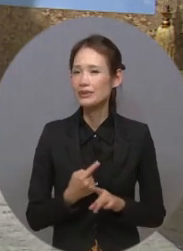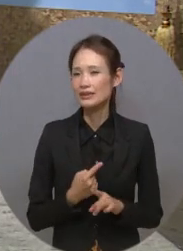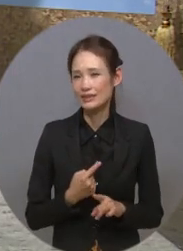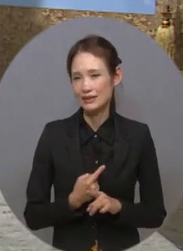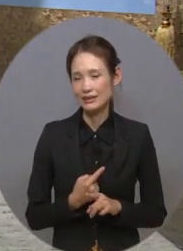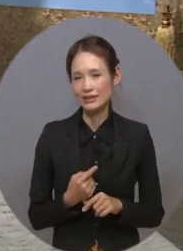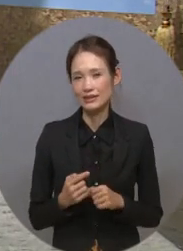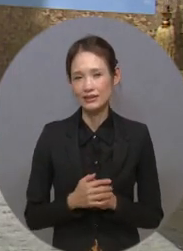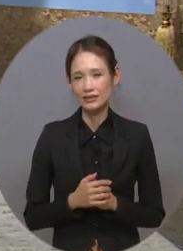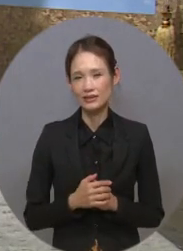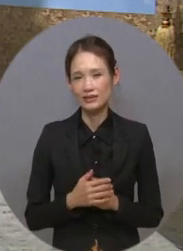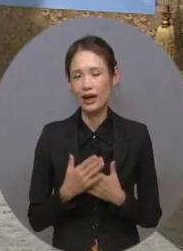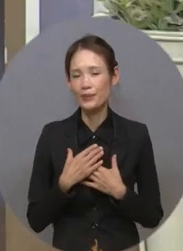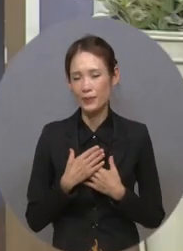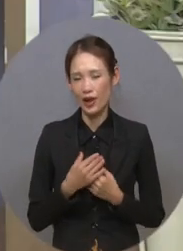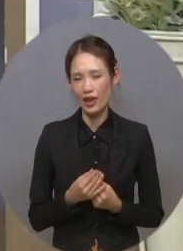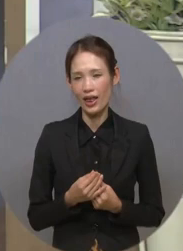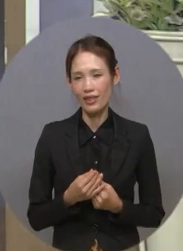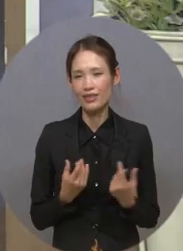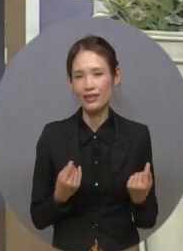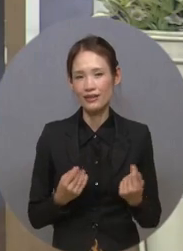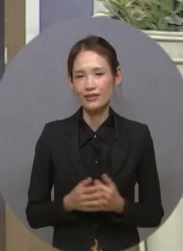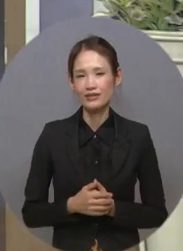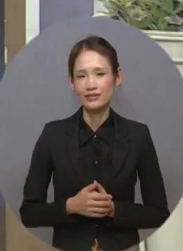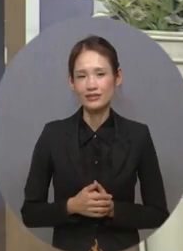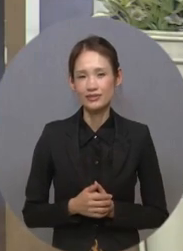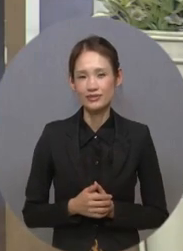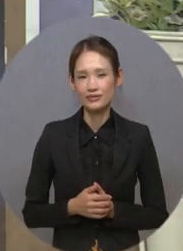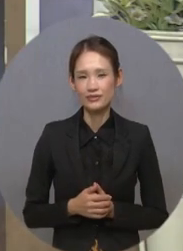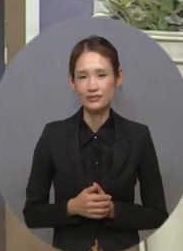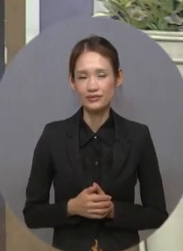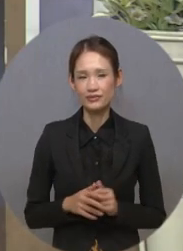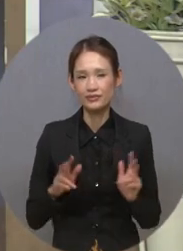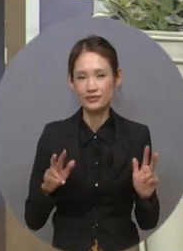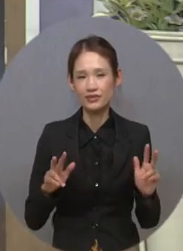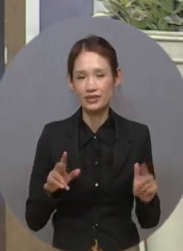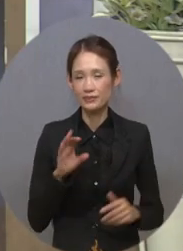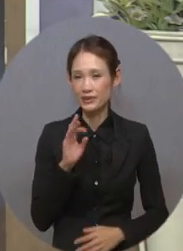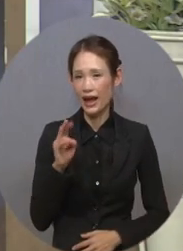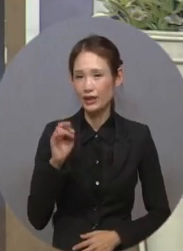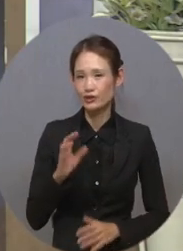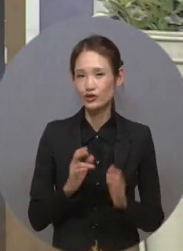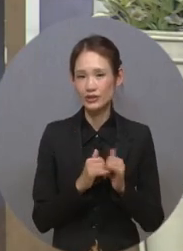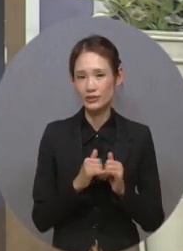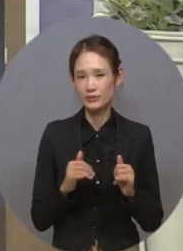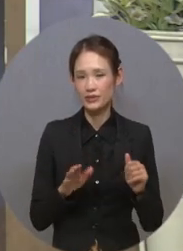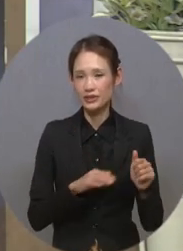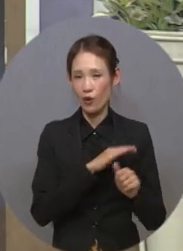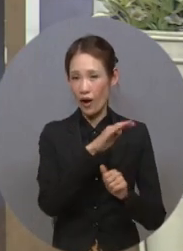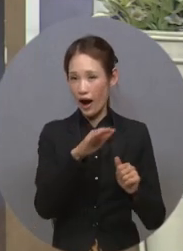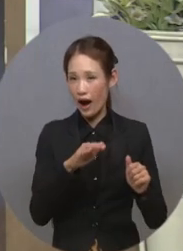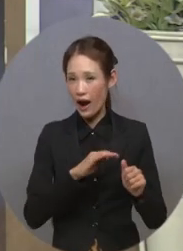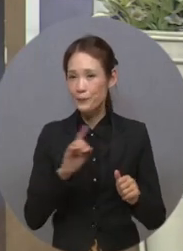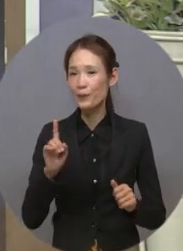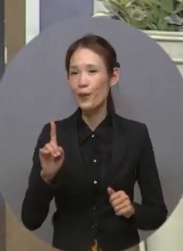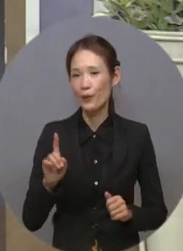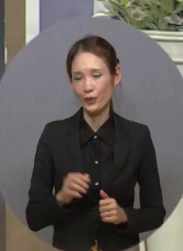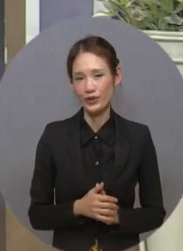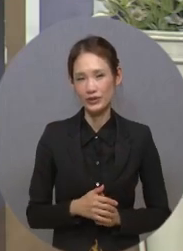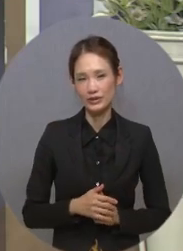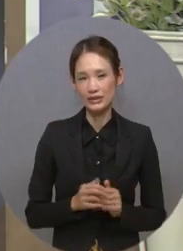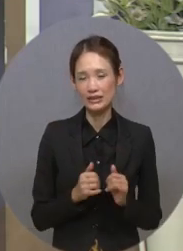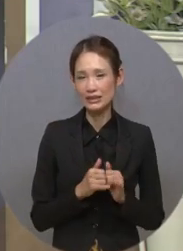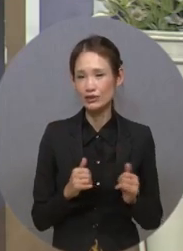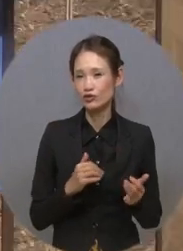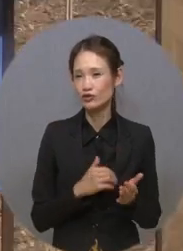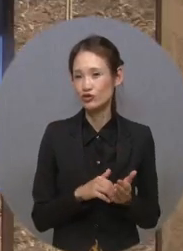그런 네. 마음이 들긴 하더라고요. 네. 지금 그 양주 시민 현황은 어느 정도 되나요? 이 시민 인구가 한